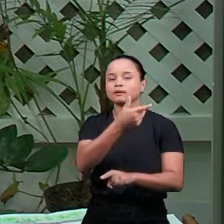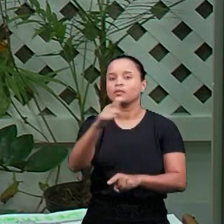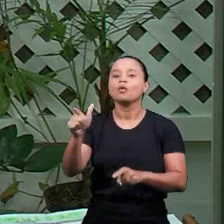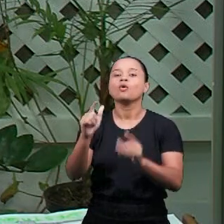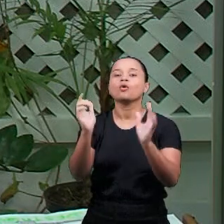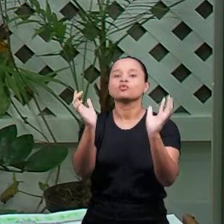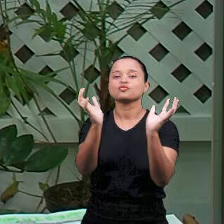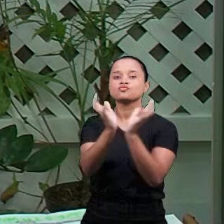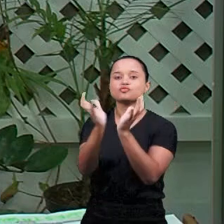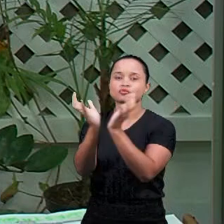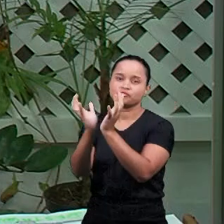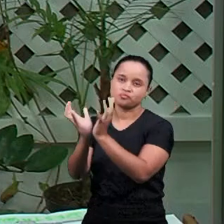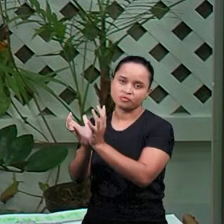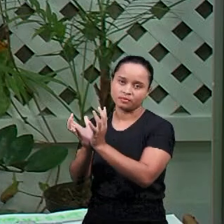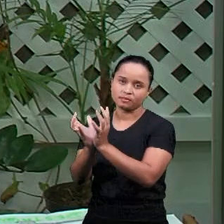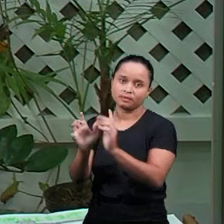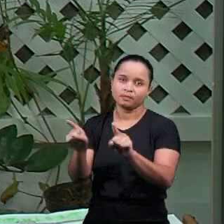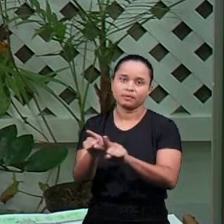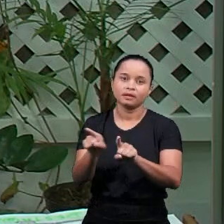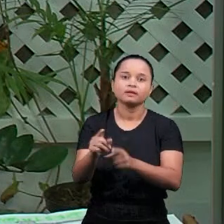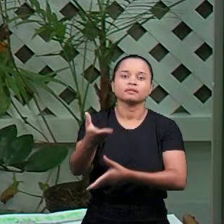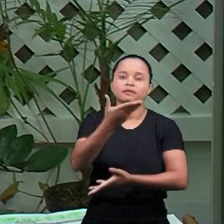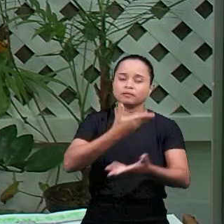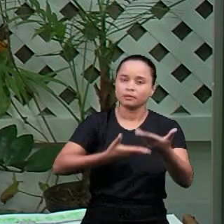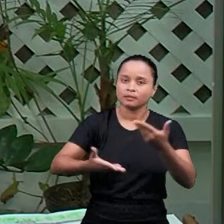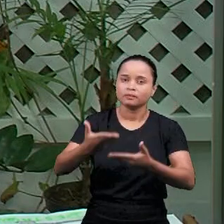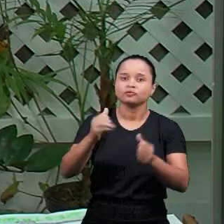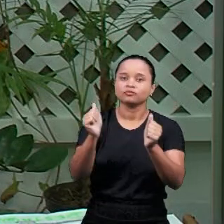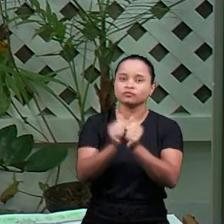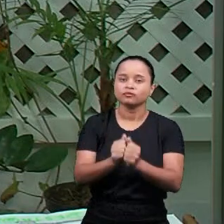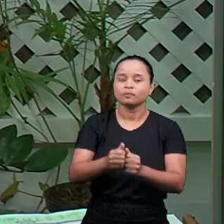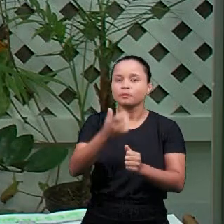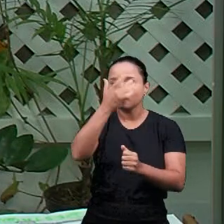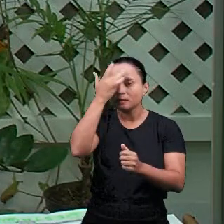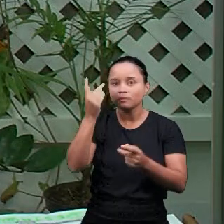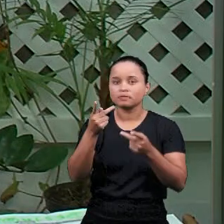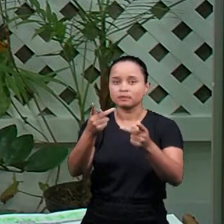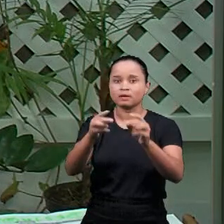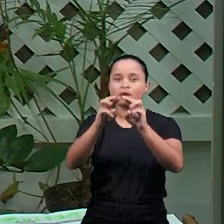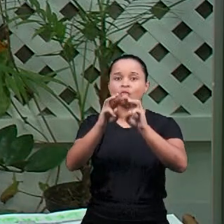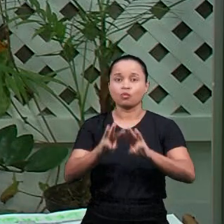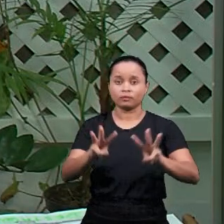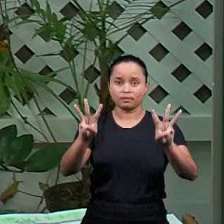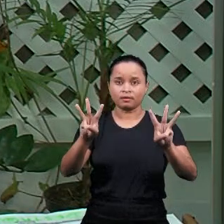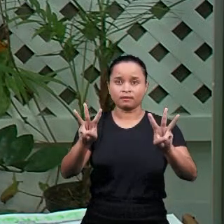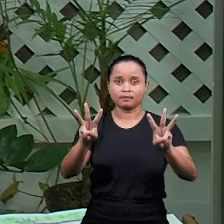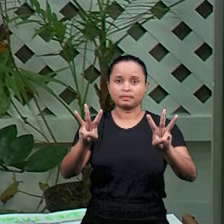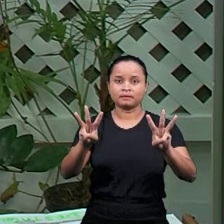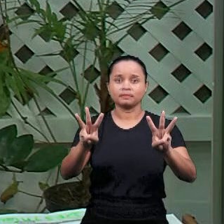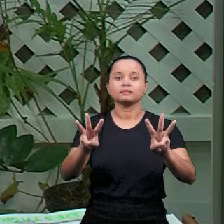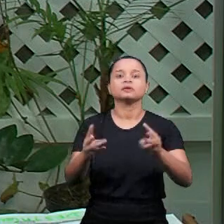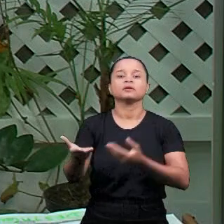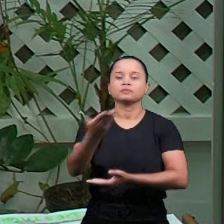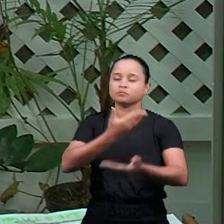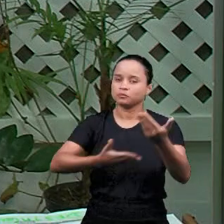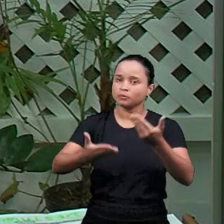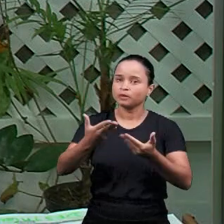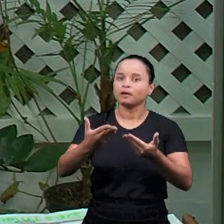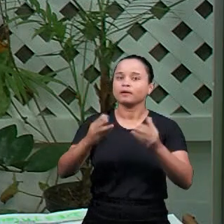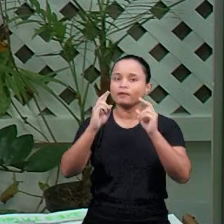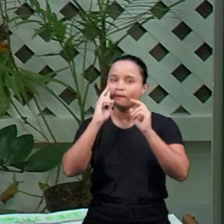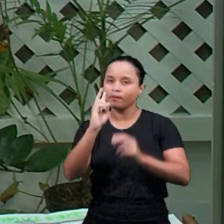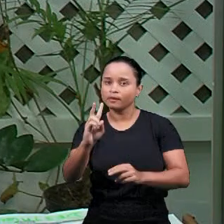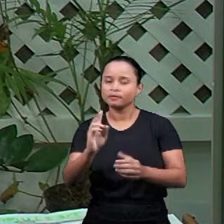groupe qui ont participé, des visiteurs qui sont entrés dans notre site et ont participé. Au